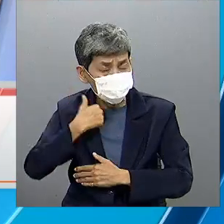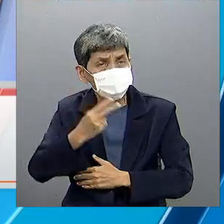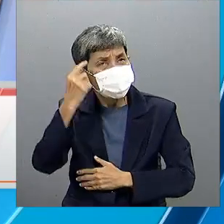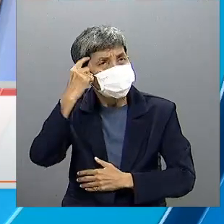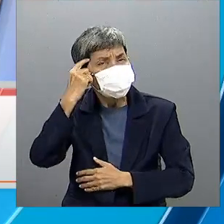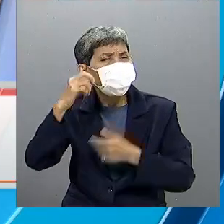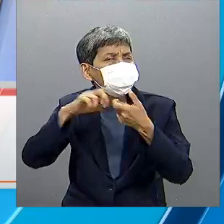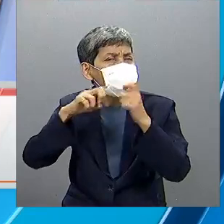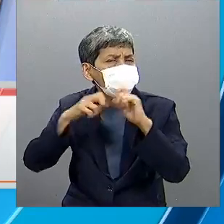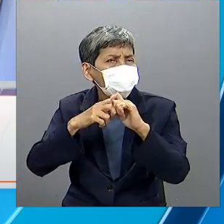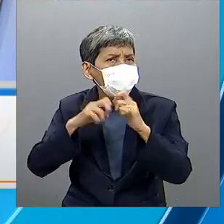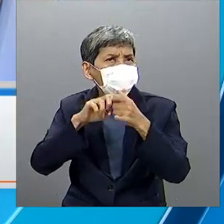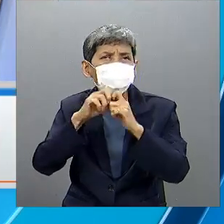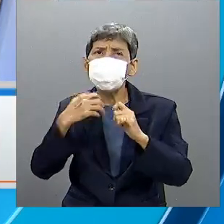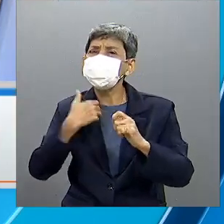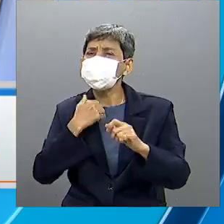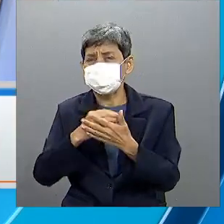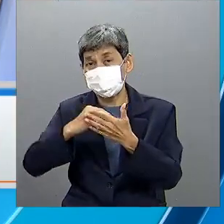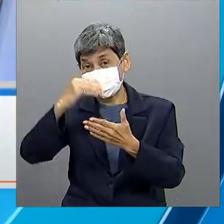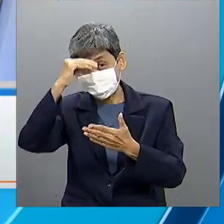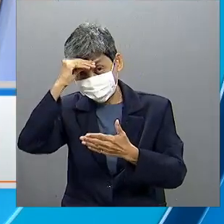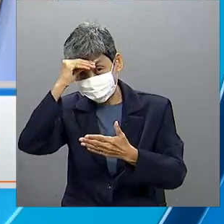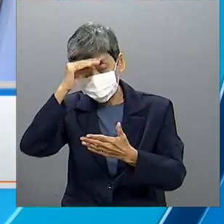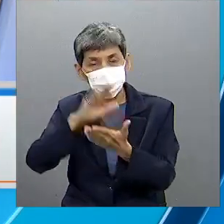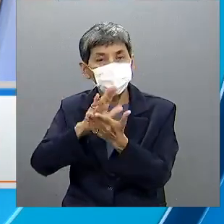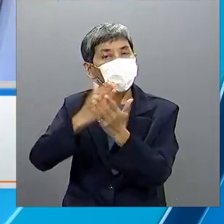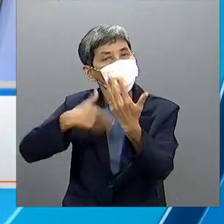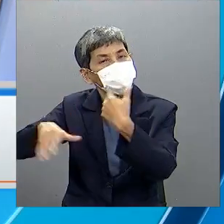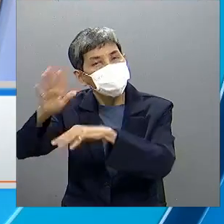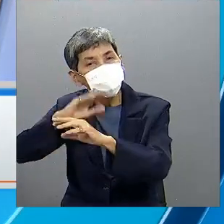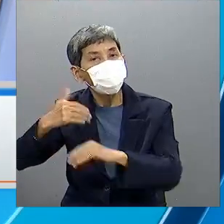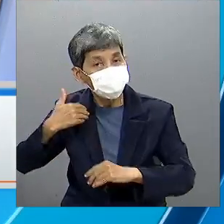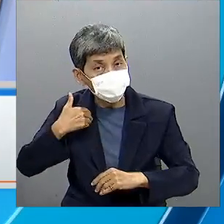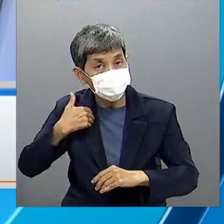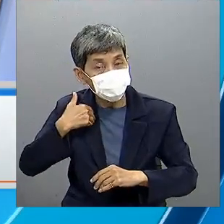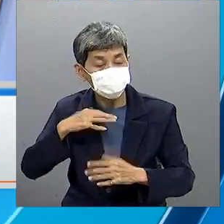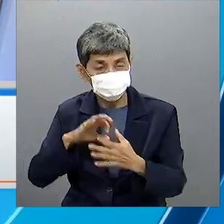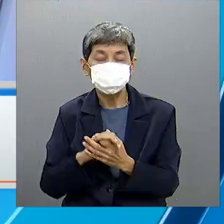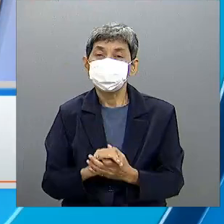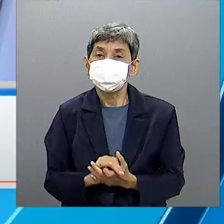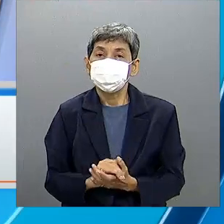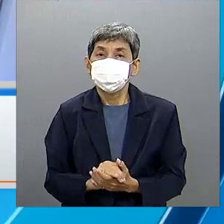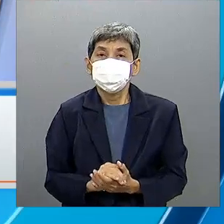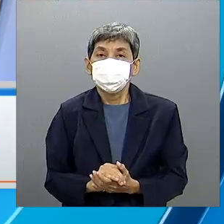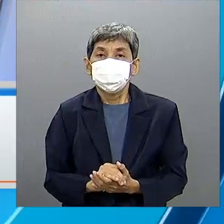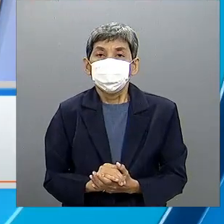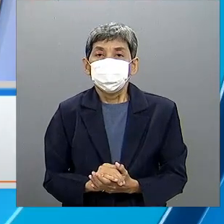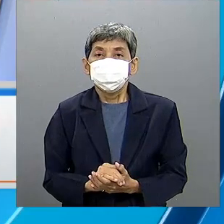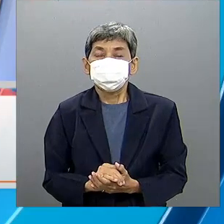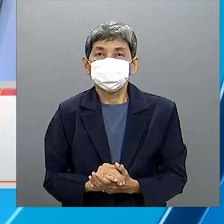กระทบที่ทำให้เด็กๆต้องหลุดออกจากระบบการศึกษานอกจากโควิด19อีกบ้างคะ โ